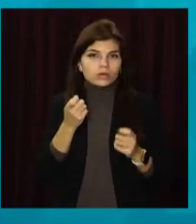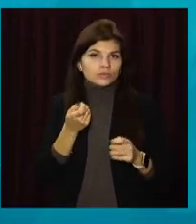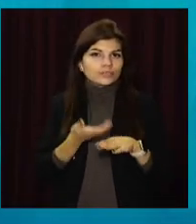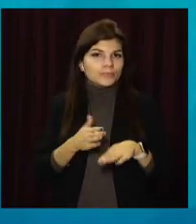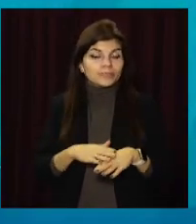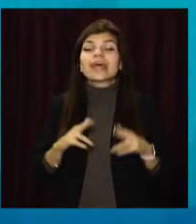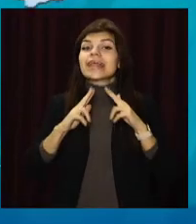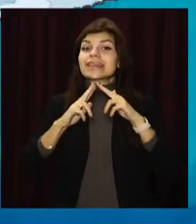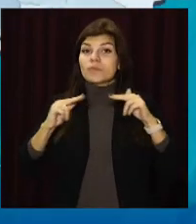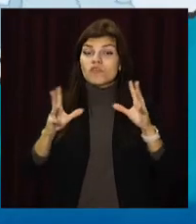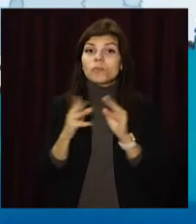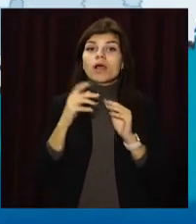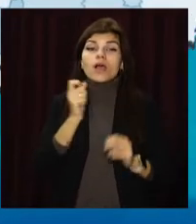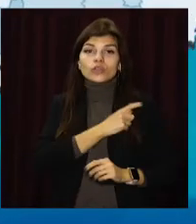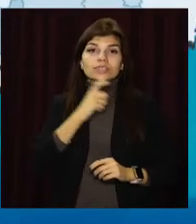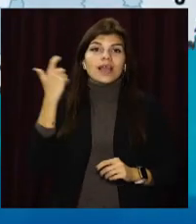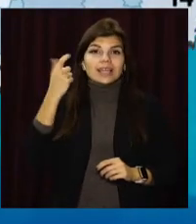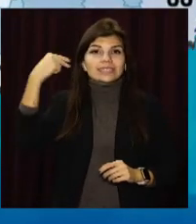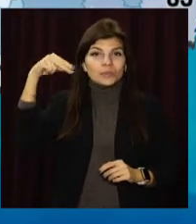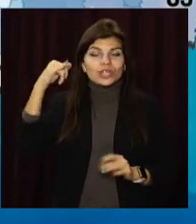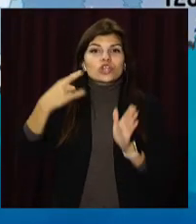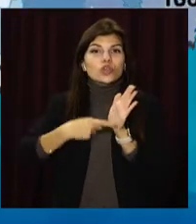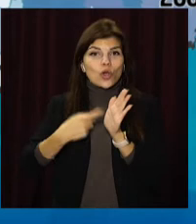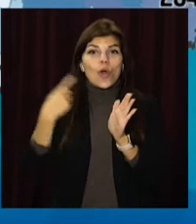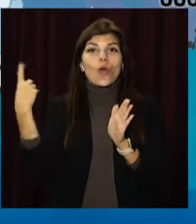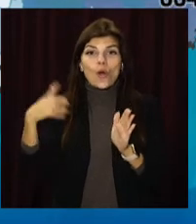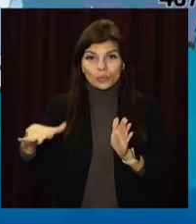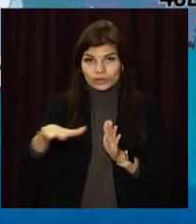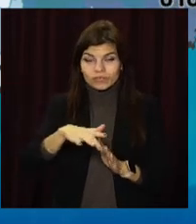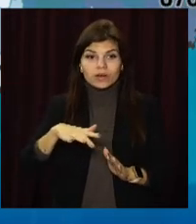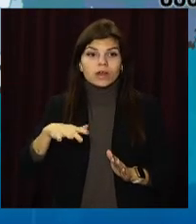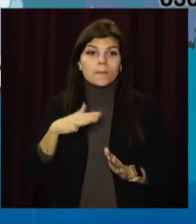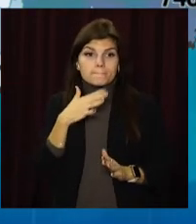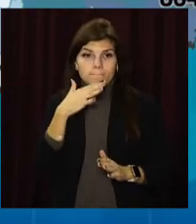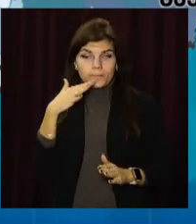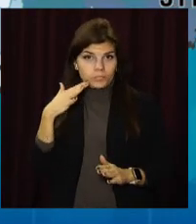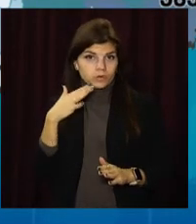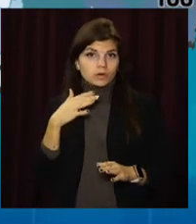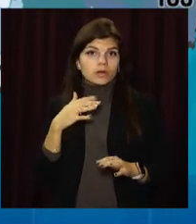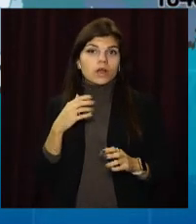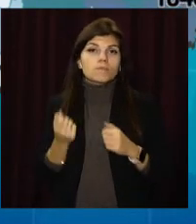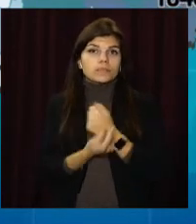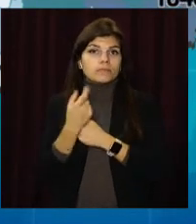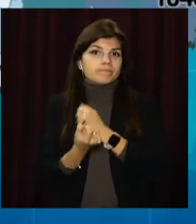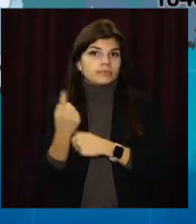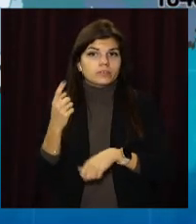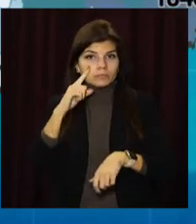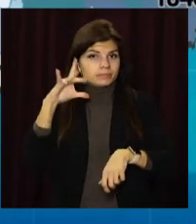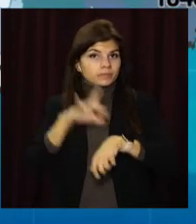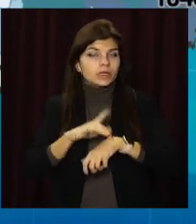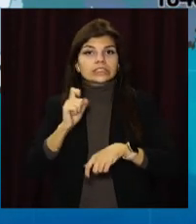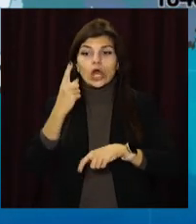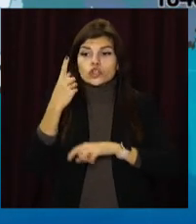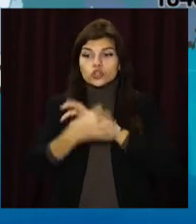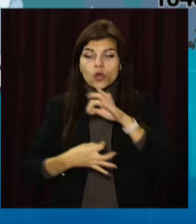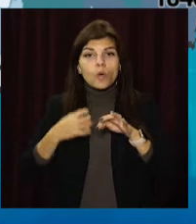Дніпропетровщина разом з Одеською, Харківською, Запорізькою та Донецькою областями у лідерах в Україні за кількістю виявлених нових заражених за добу.